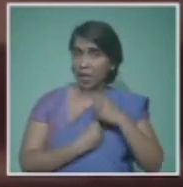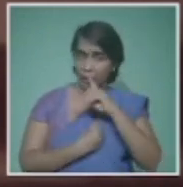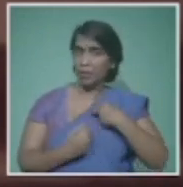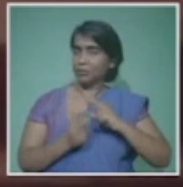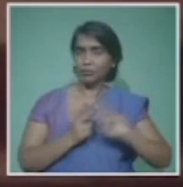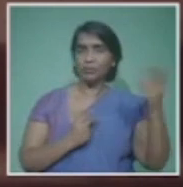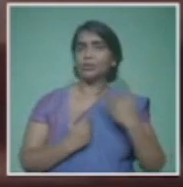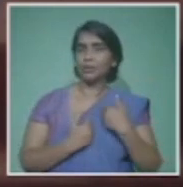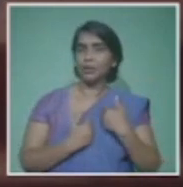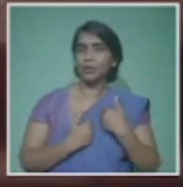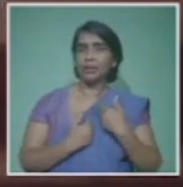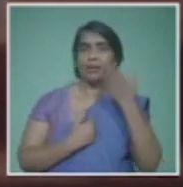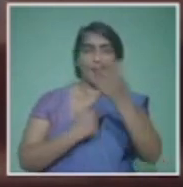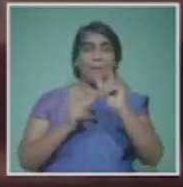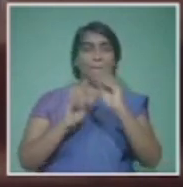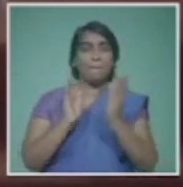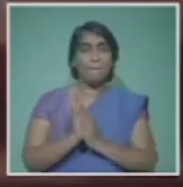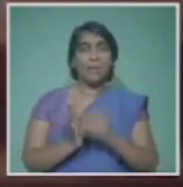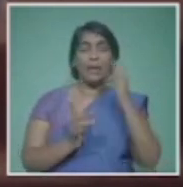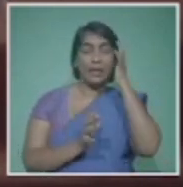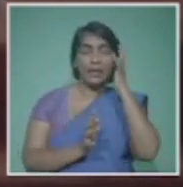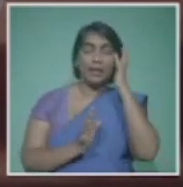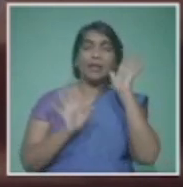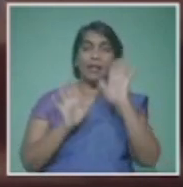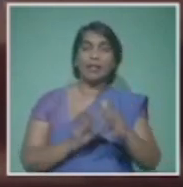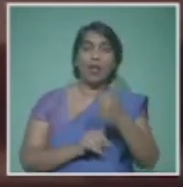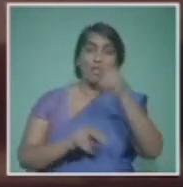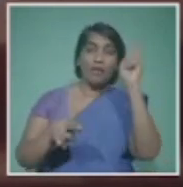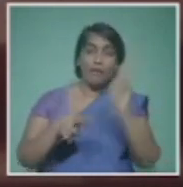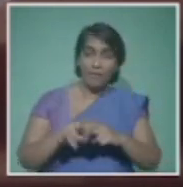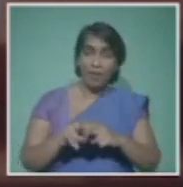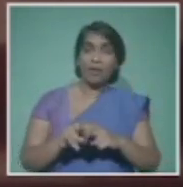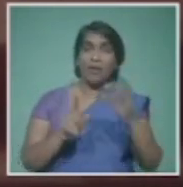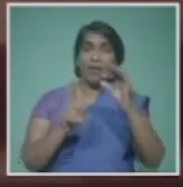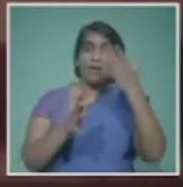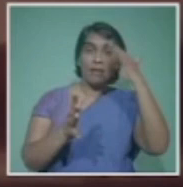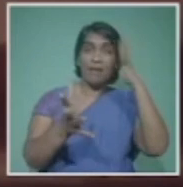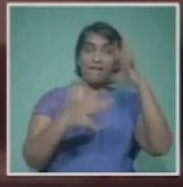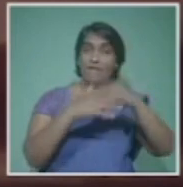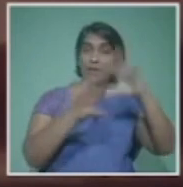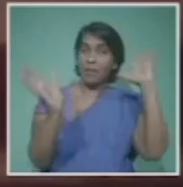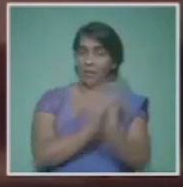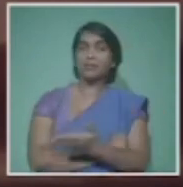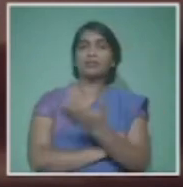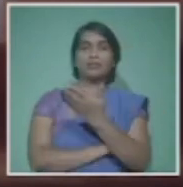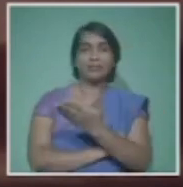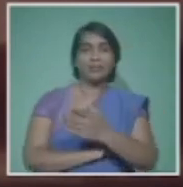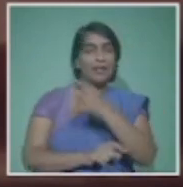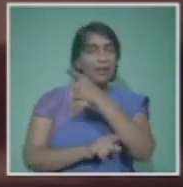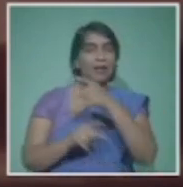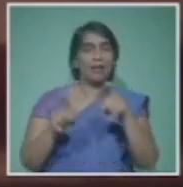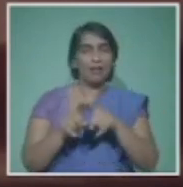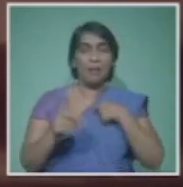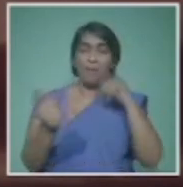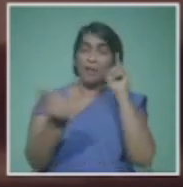එපා කිව්වා. ඔබතුමා තමයි අගමැති කම වෙන්න හීන දෙක දැක්ක හොඳම යාළුවාගේ පවුල අරගෙන ගිය පුද්ගලයා. ඔබතුමා නිකන් මිනිස්සු ඔබතුමා